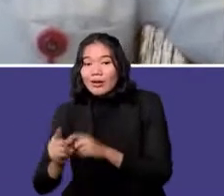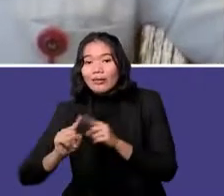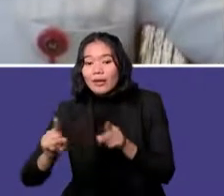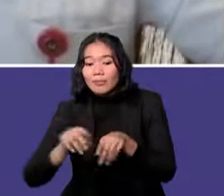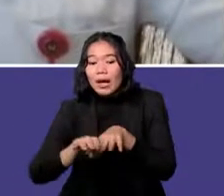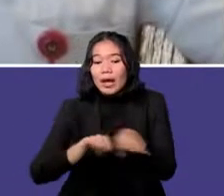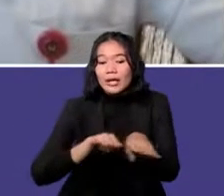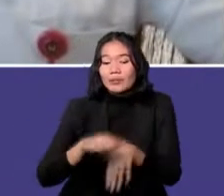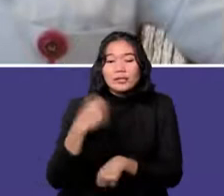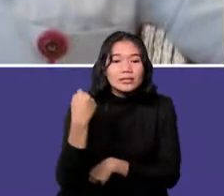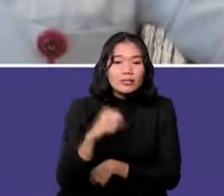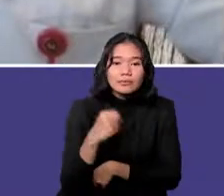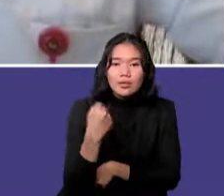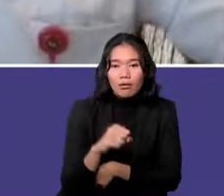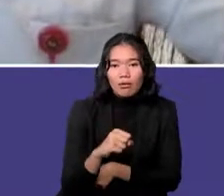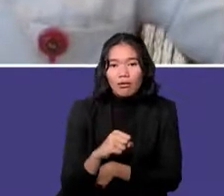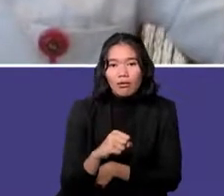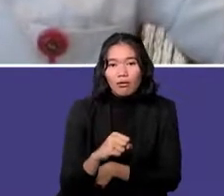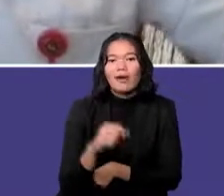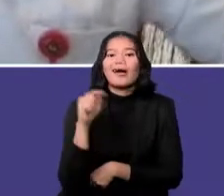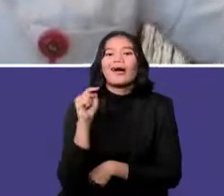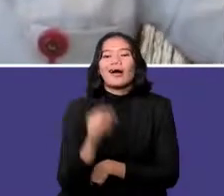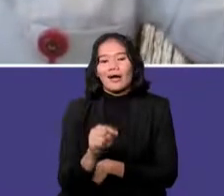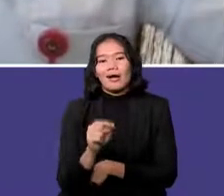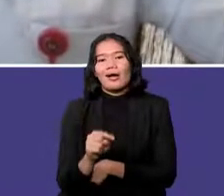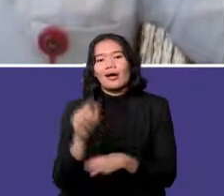memperoleh sumber ekonomi ini. Nah, ini yang